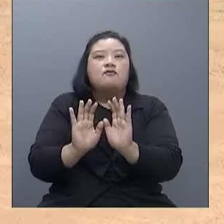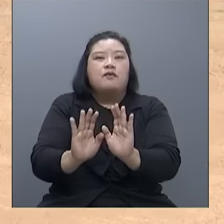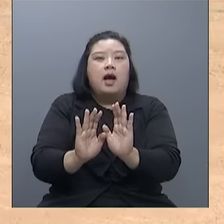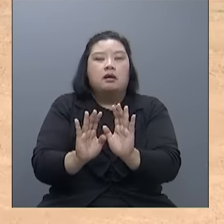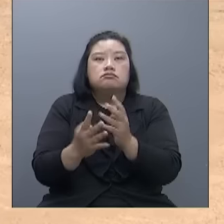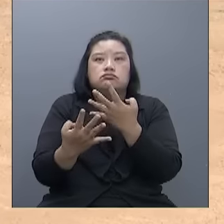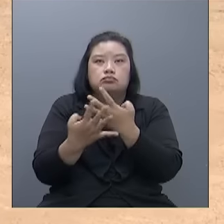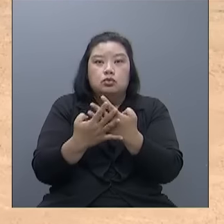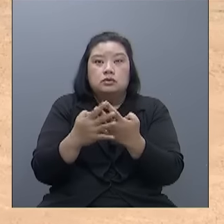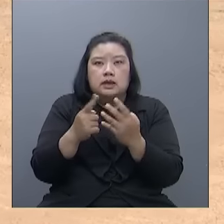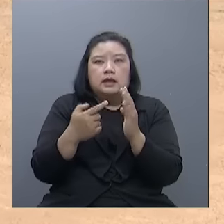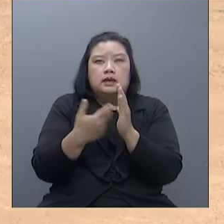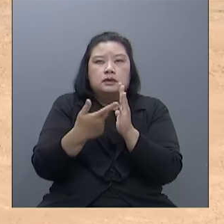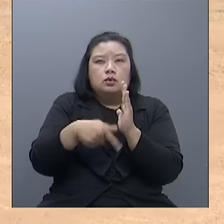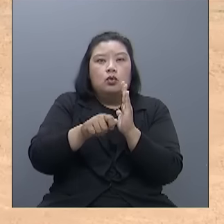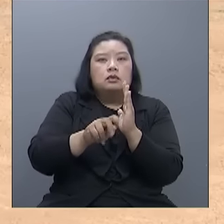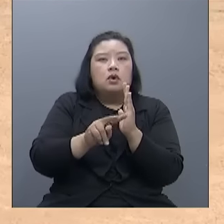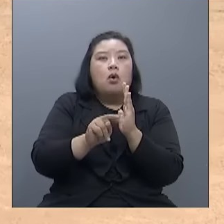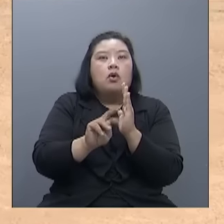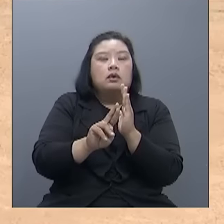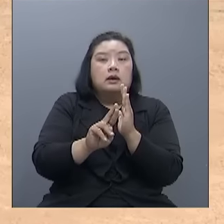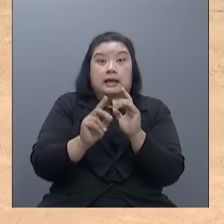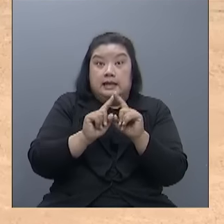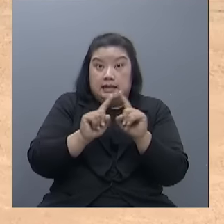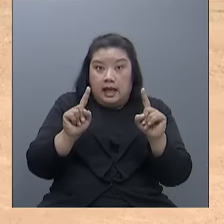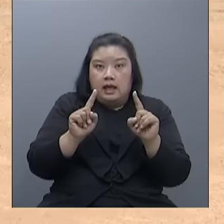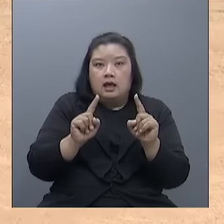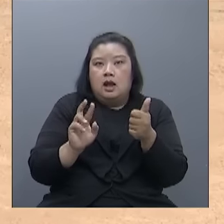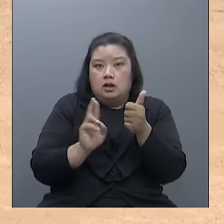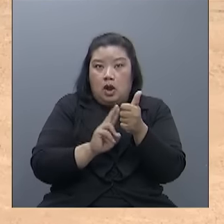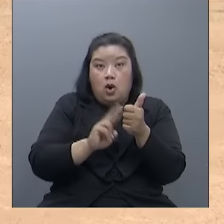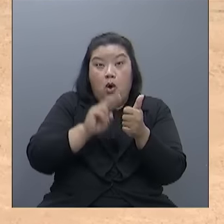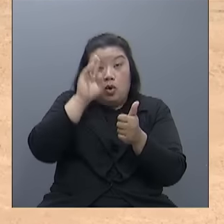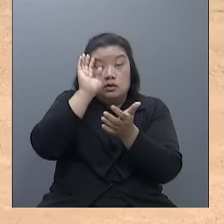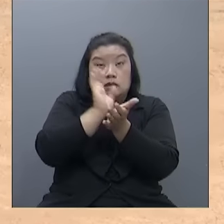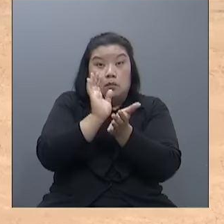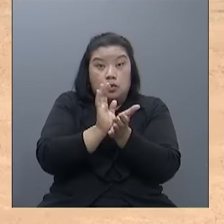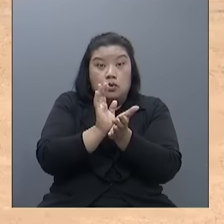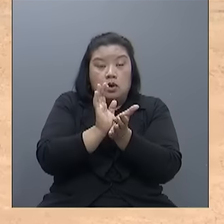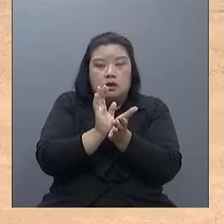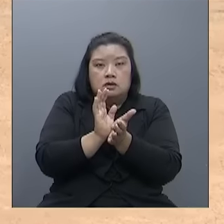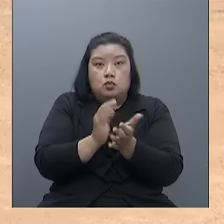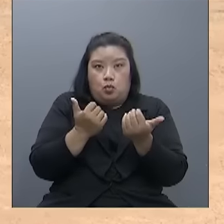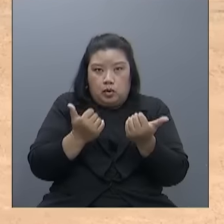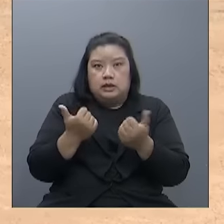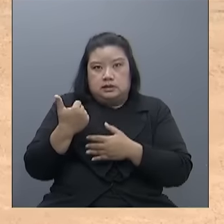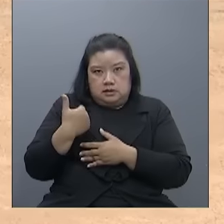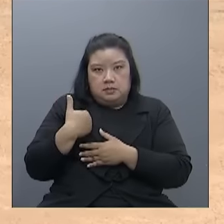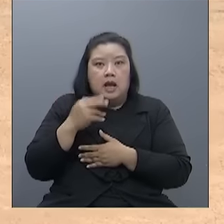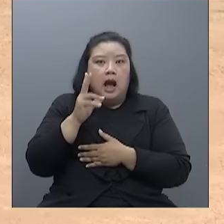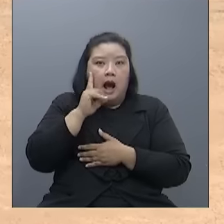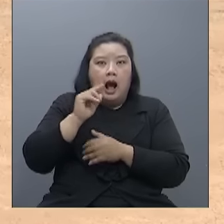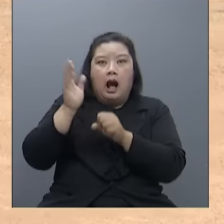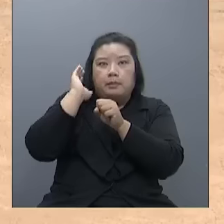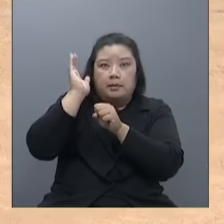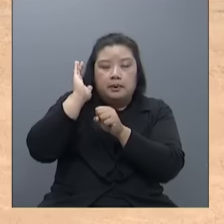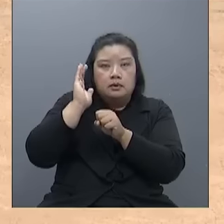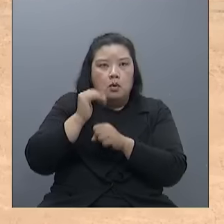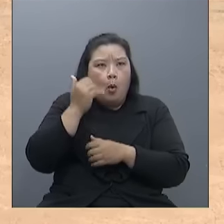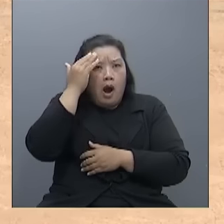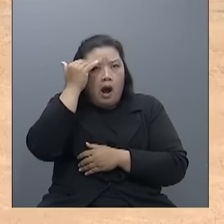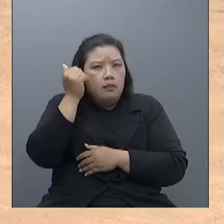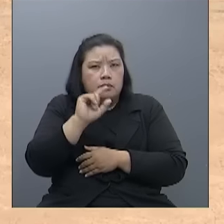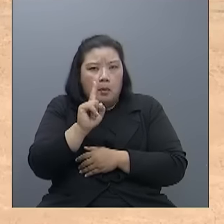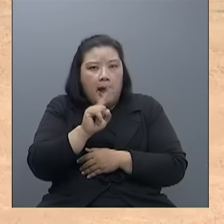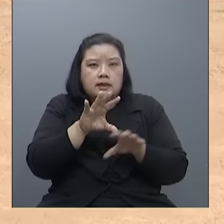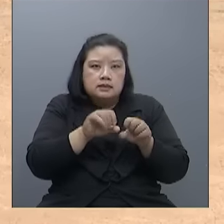กลนครค่ะขณะที่รองผู้บังคับการตำรวจภูธรจังหวัดสกลนครก็จะได้มีการแถลงนะคะความคืบหน้าของคดีค่ะเ